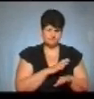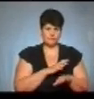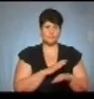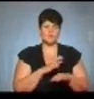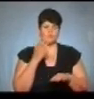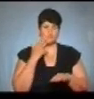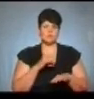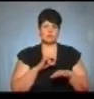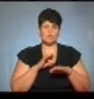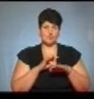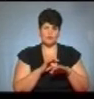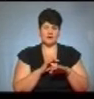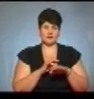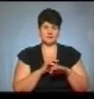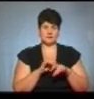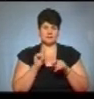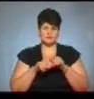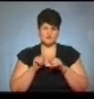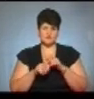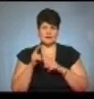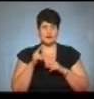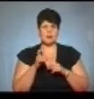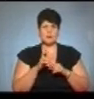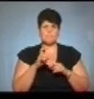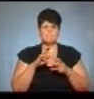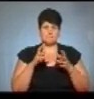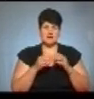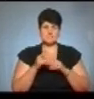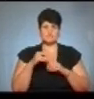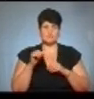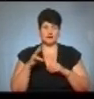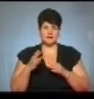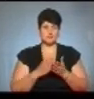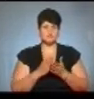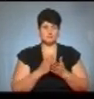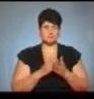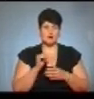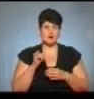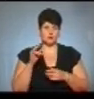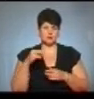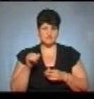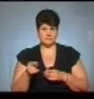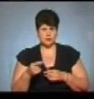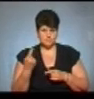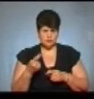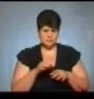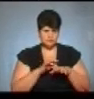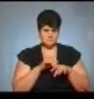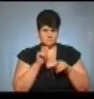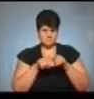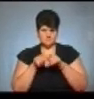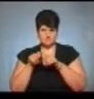проведення верифікації баз даних через Міністерство фінансів України, також службою аудиту в Тернопільській області